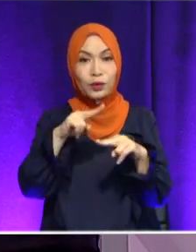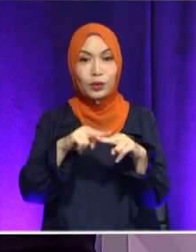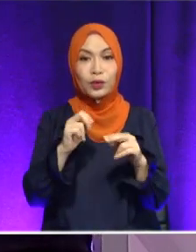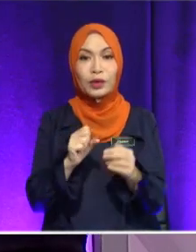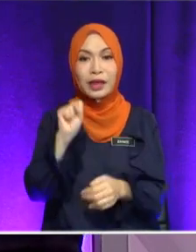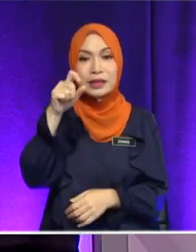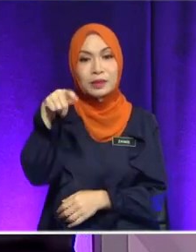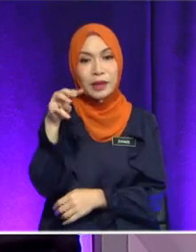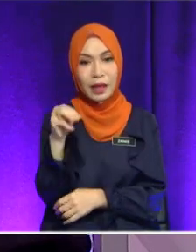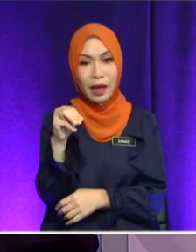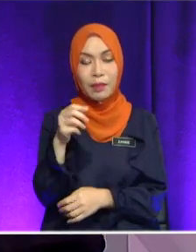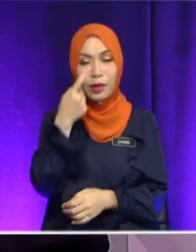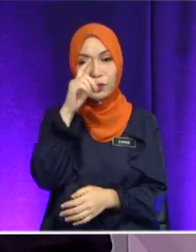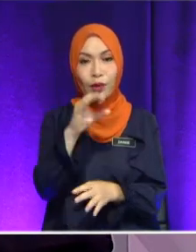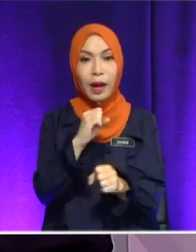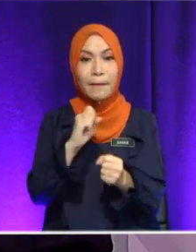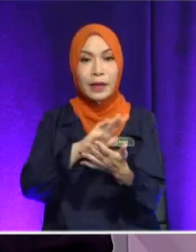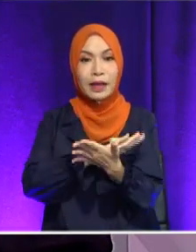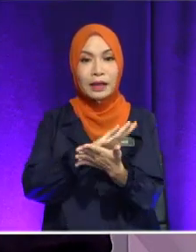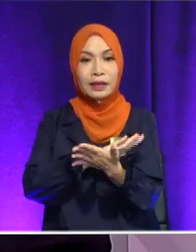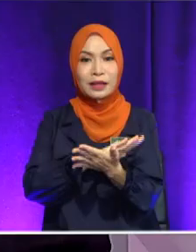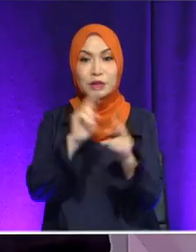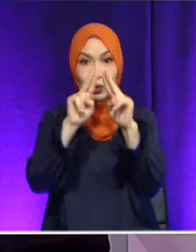Dia banyak membantu untuk kertas 2